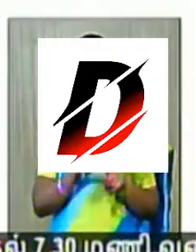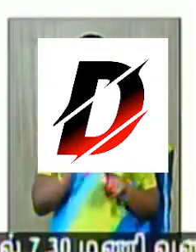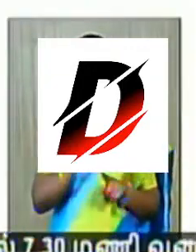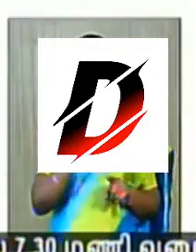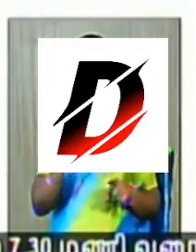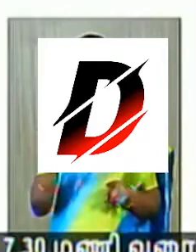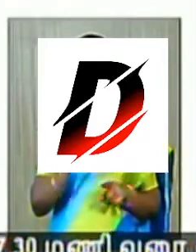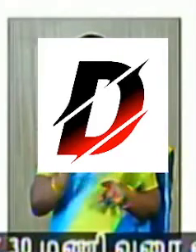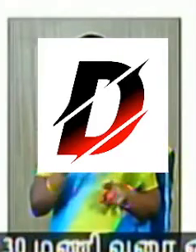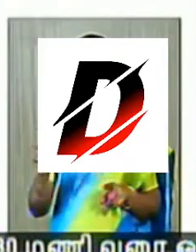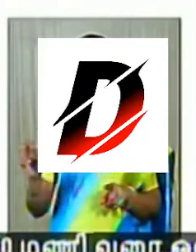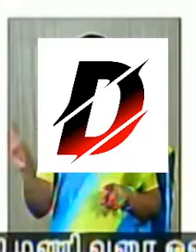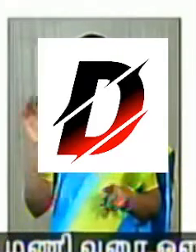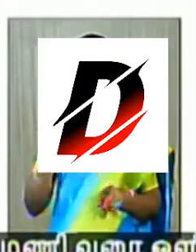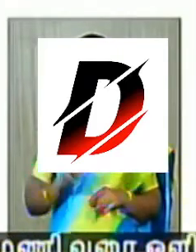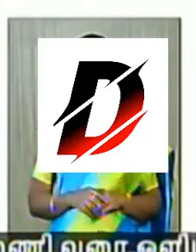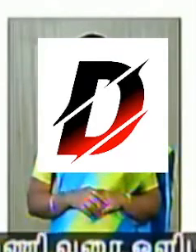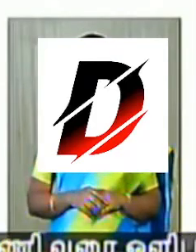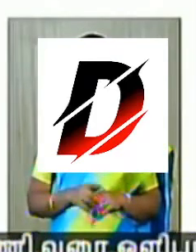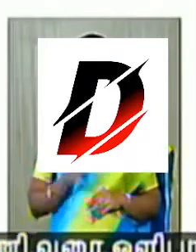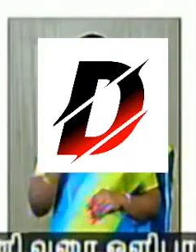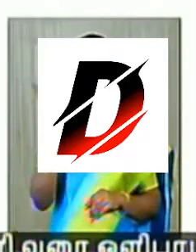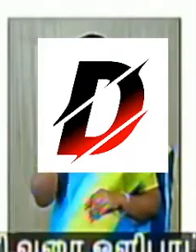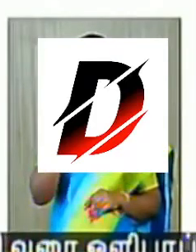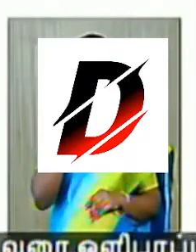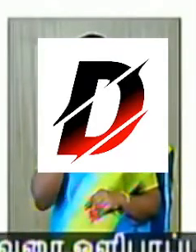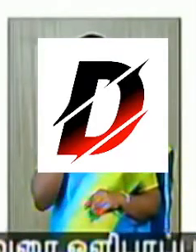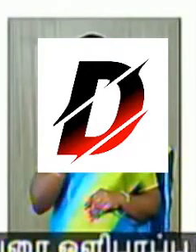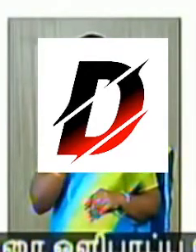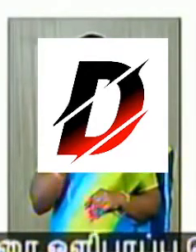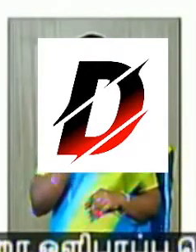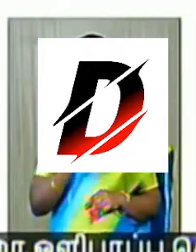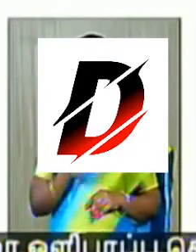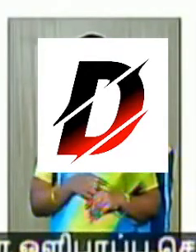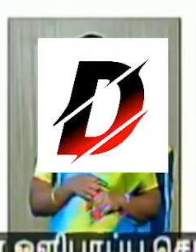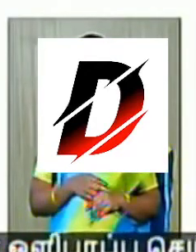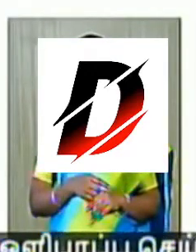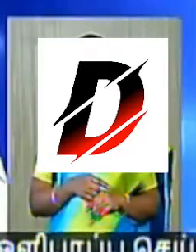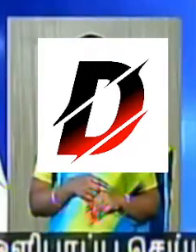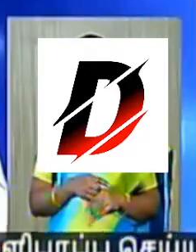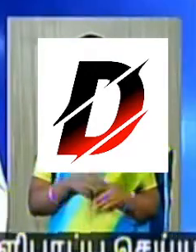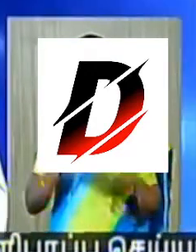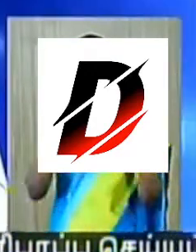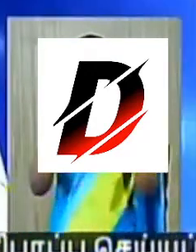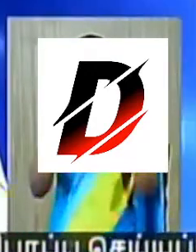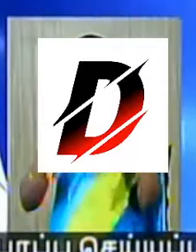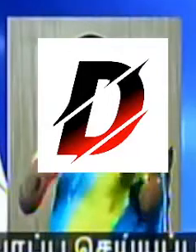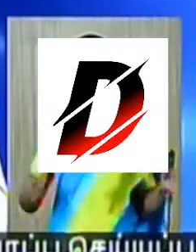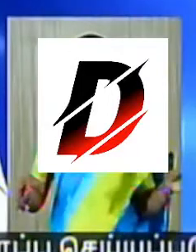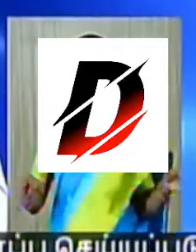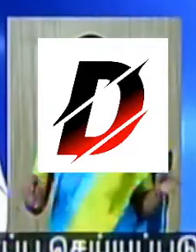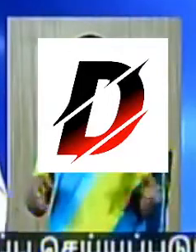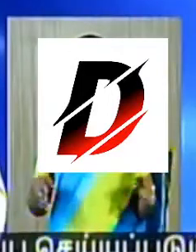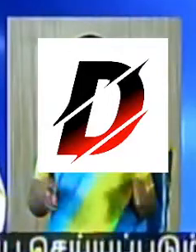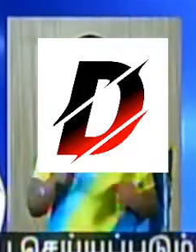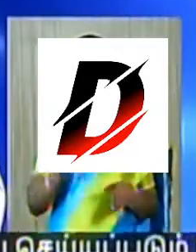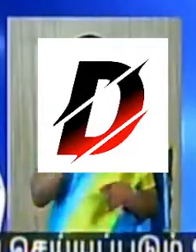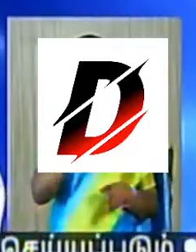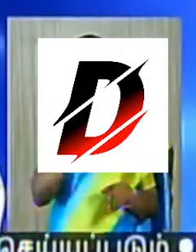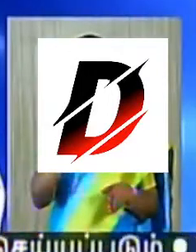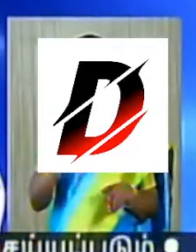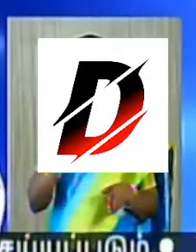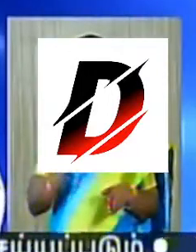அவ்வளவுதான் இப்போ என்னென்ன சொல்லியிருந்த போன வகுப்புல நாம காணப்படுத்தணும் இல்லையா